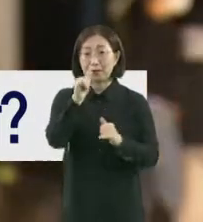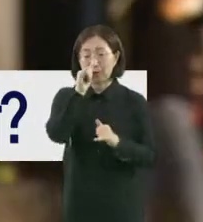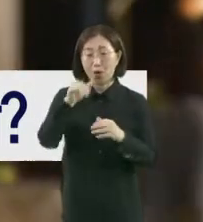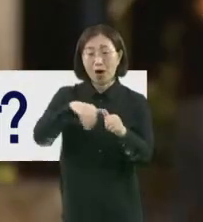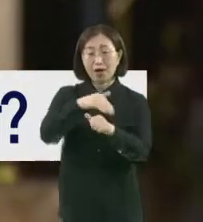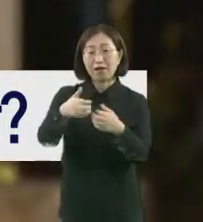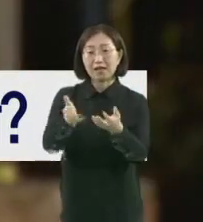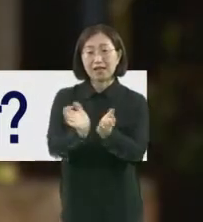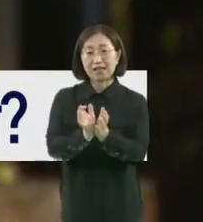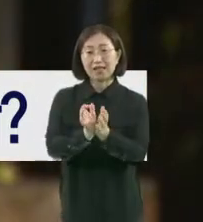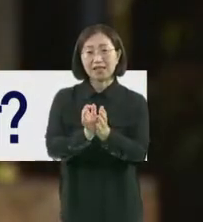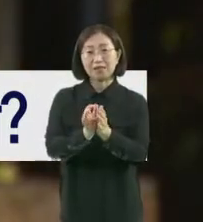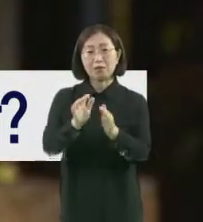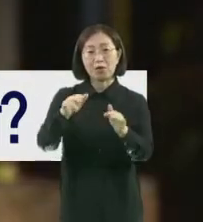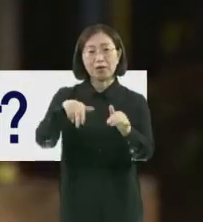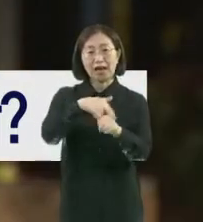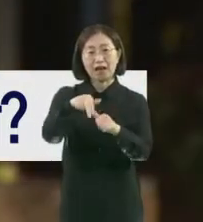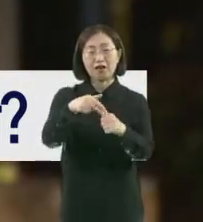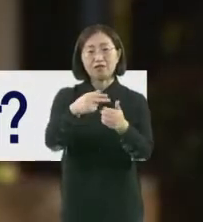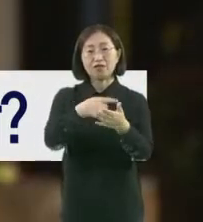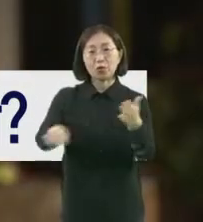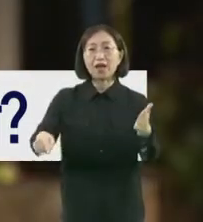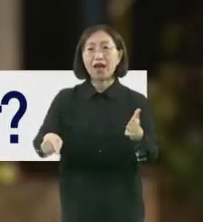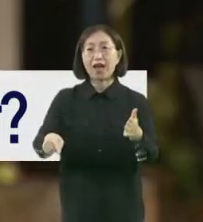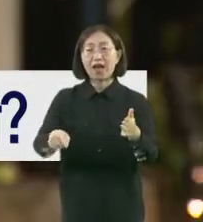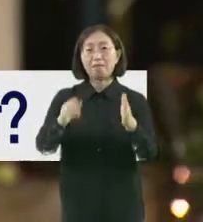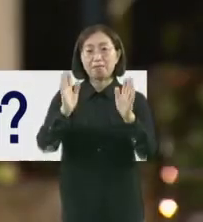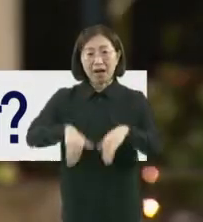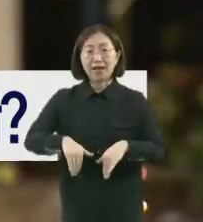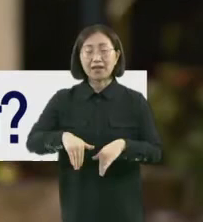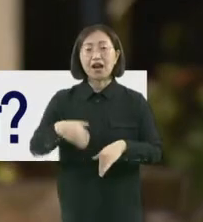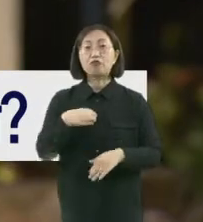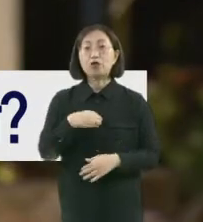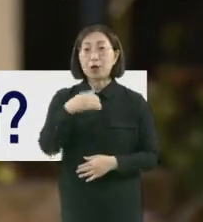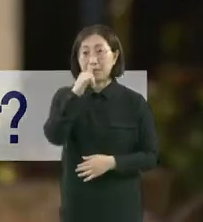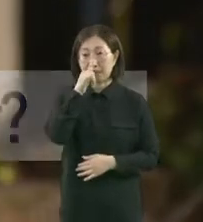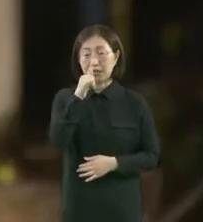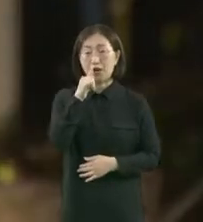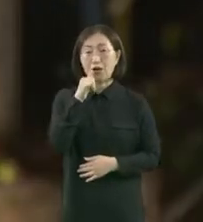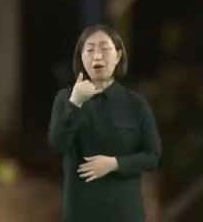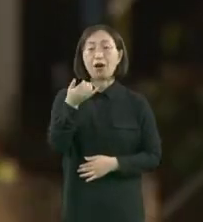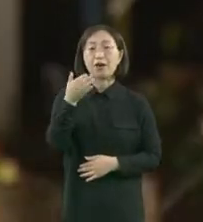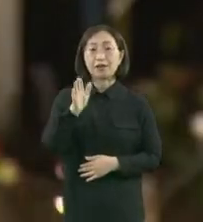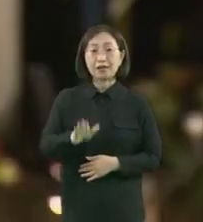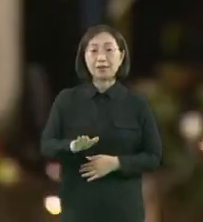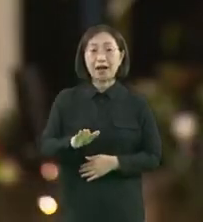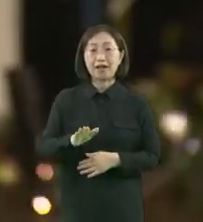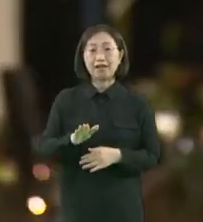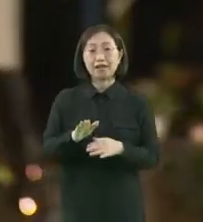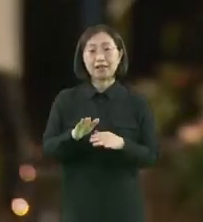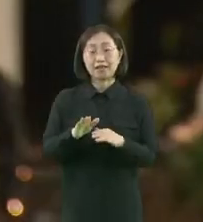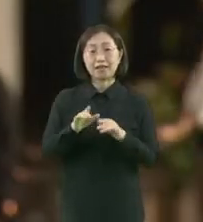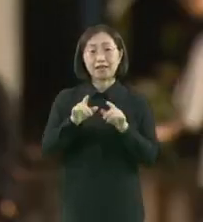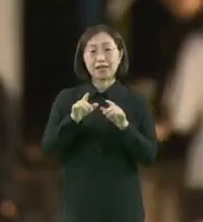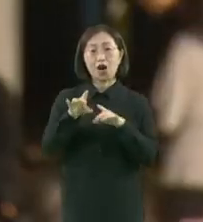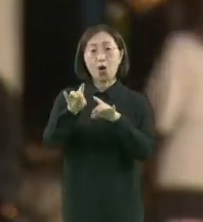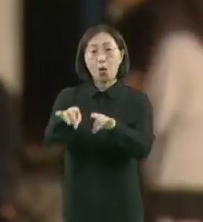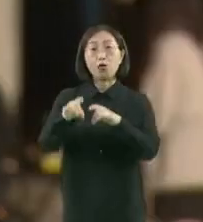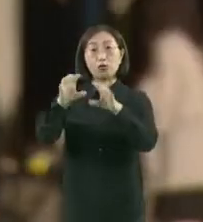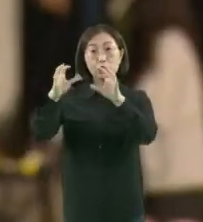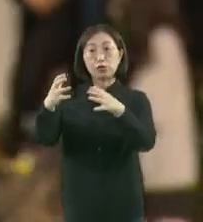환경단체에서 환경 파괴 문제 얘기를 하시는데, 호주에 같은 경우는 국립공원도 곤도라를 놓게 됩니다. 그런데 그런